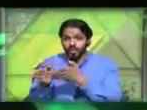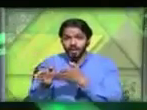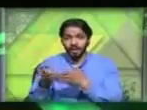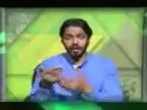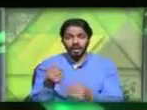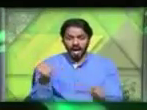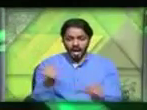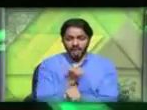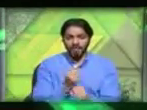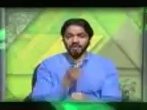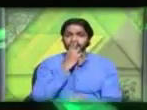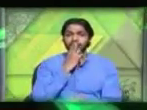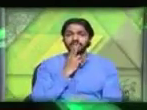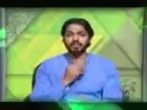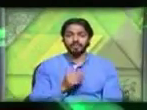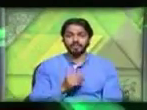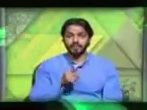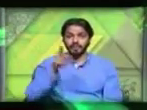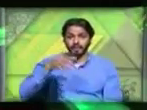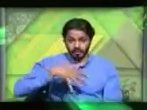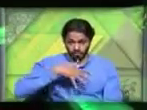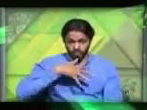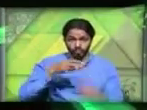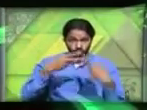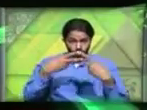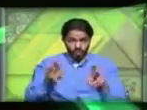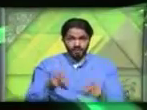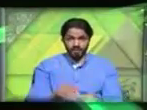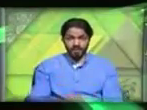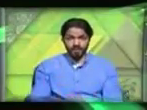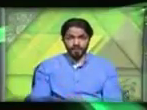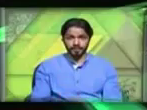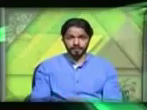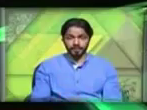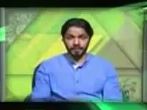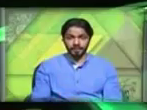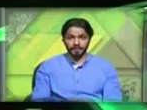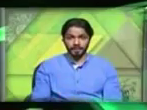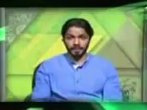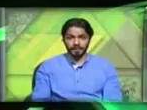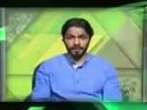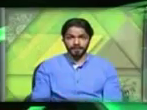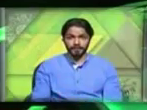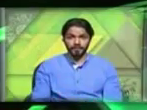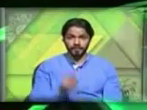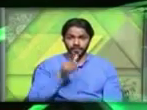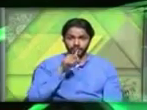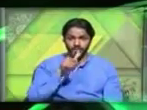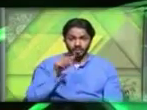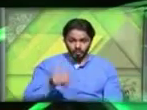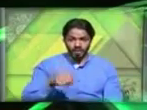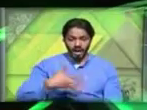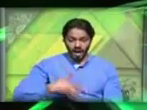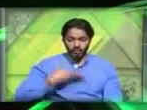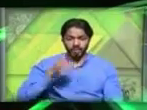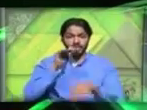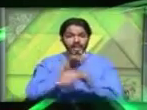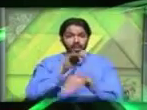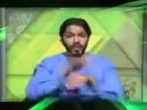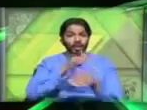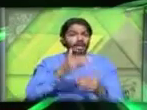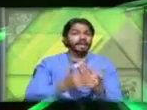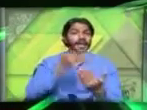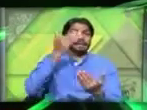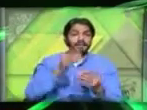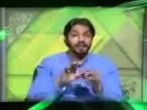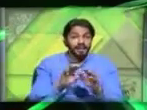عذرا فضلتك، إذا مع تجديد الخطاب الديني. نعم. لكن لك مفهوم خاص للتجديد، وأظن أن هذا هو الذي يقول